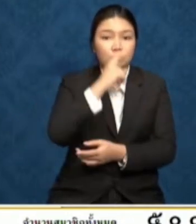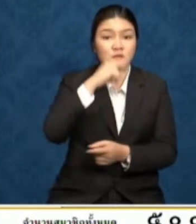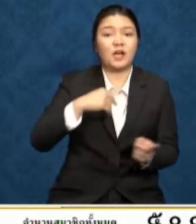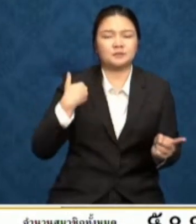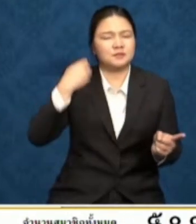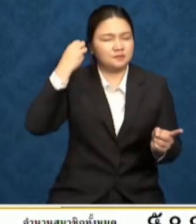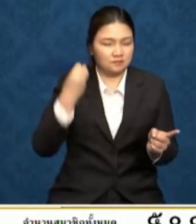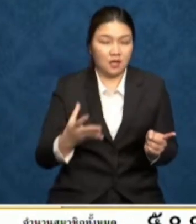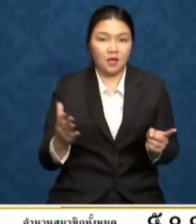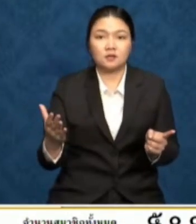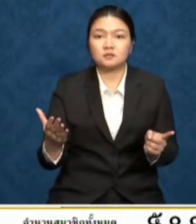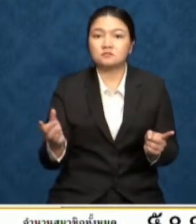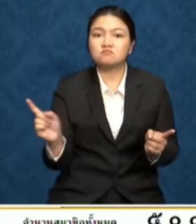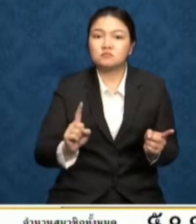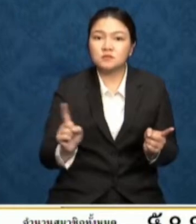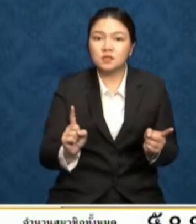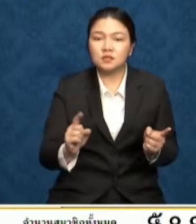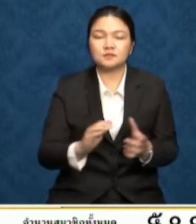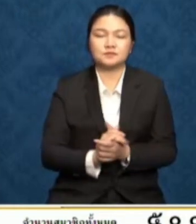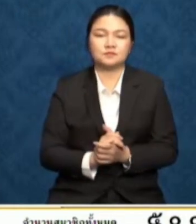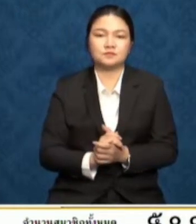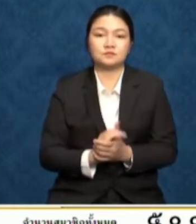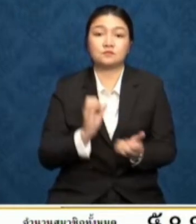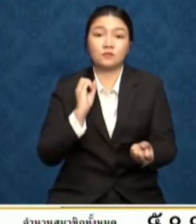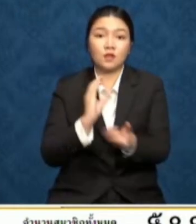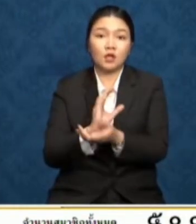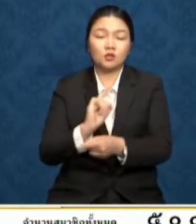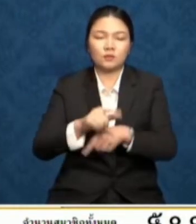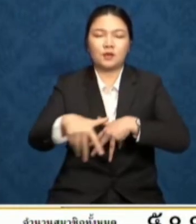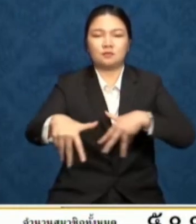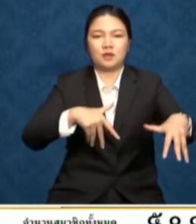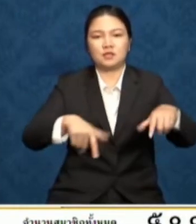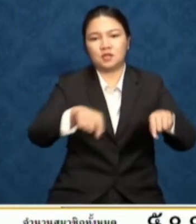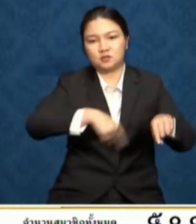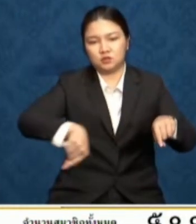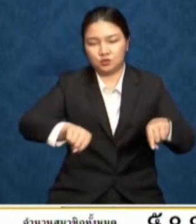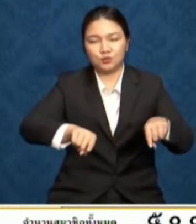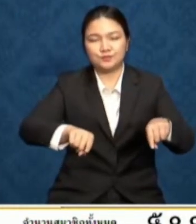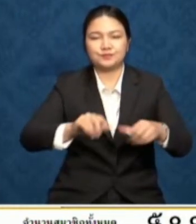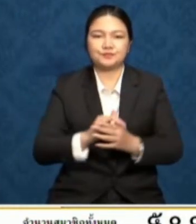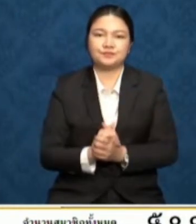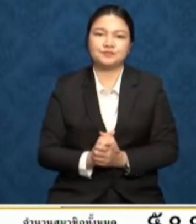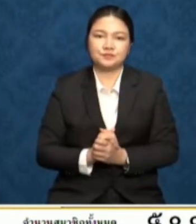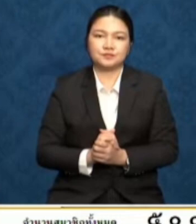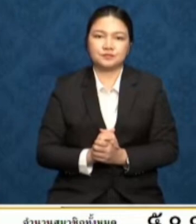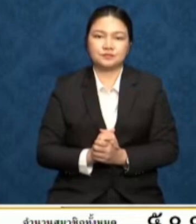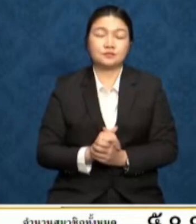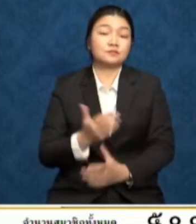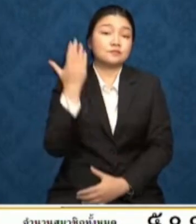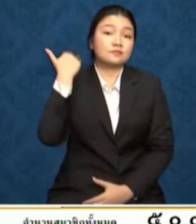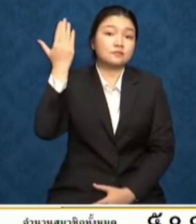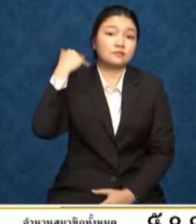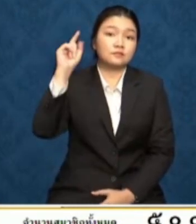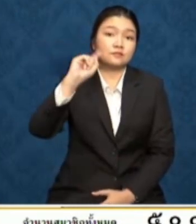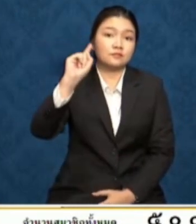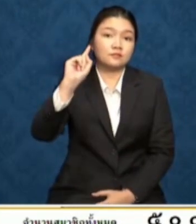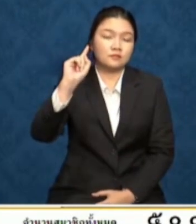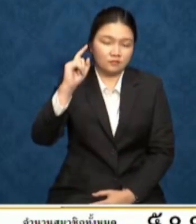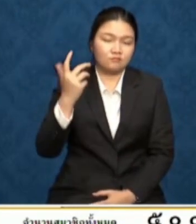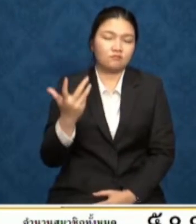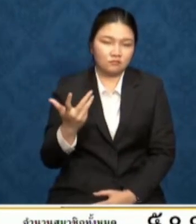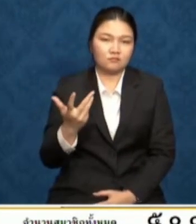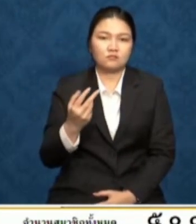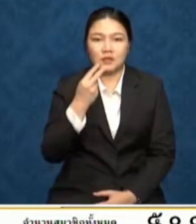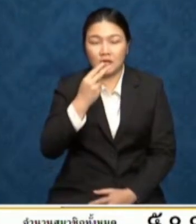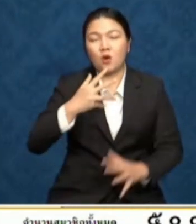เฉพาะที่ว่าโทรธบา่วใหญ่แล้ ตกอยู่กัพี่น้อง ประชาชน ตัวเล็กตัวน้อยช่งทผานมาเฮไดชัดเย็ จาก